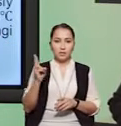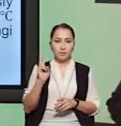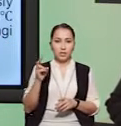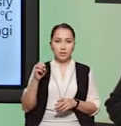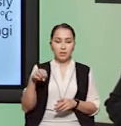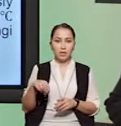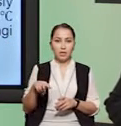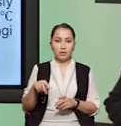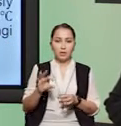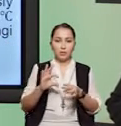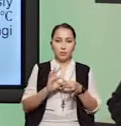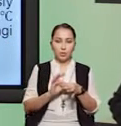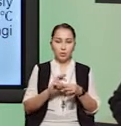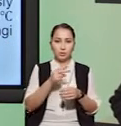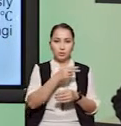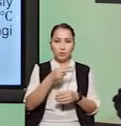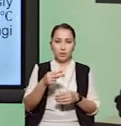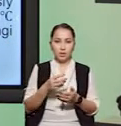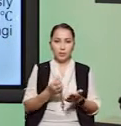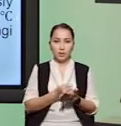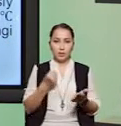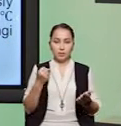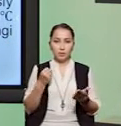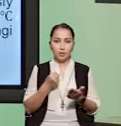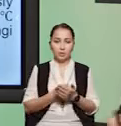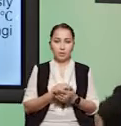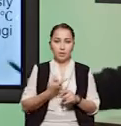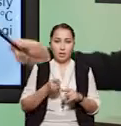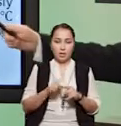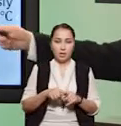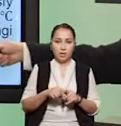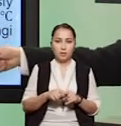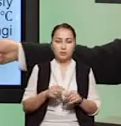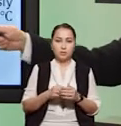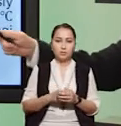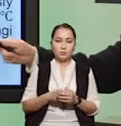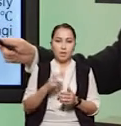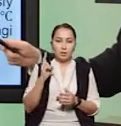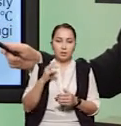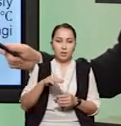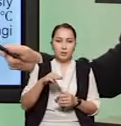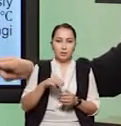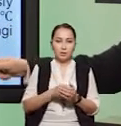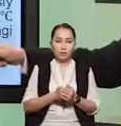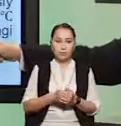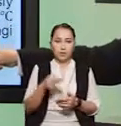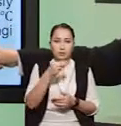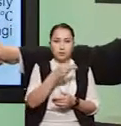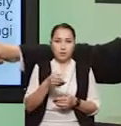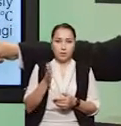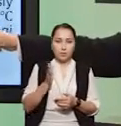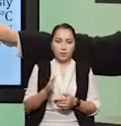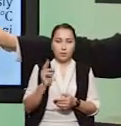Selsiy shkalalarini o'zaro bog'lovchi tenglamaga ega bo'lamiz. Katta T Kelvin shkalasidagi qiymati